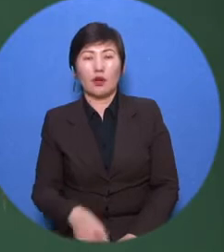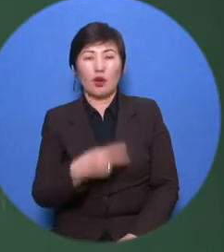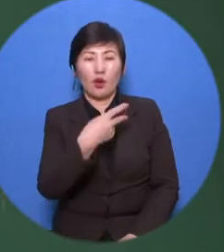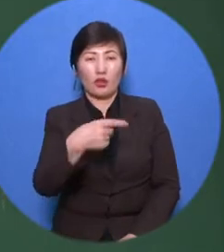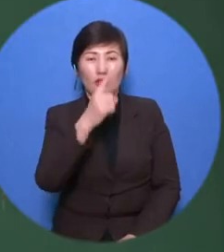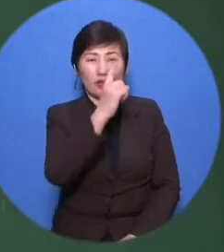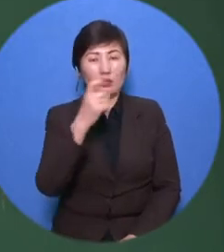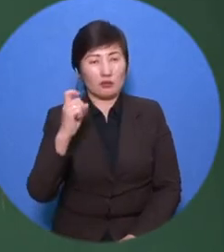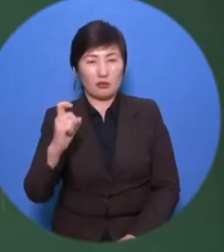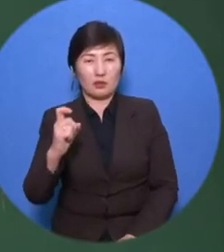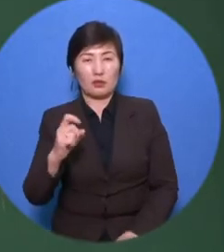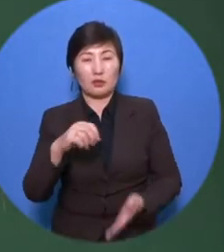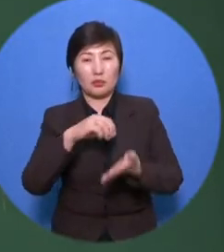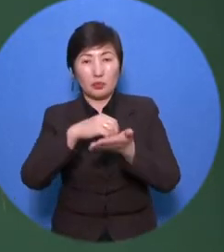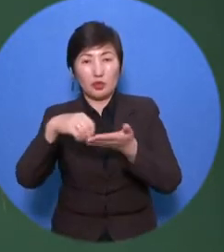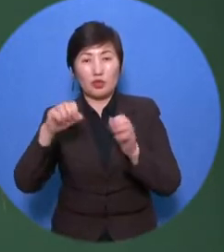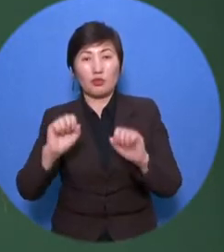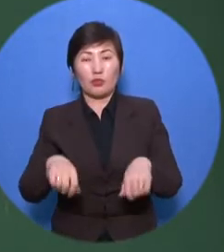За тэгвэл y тэнцүү